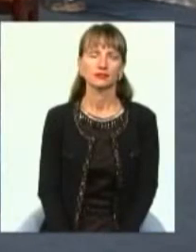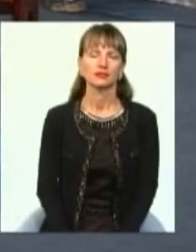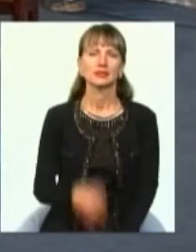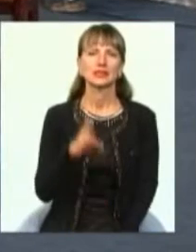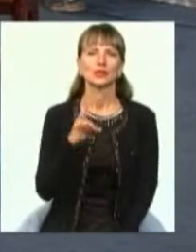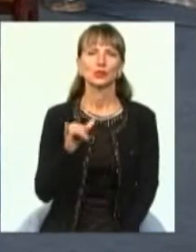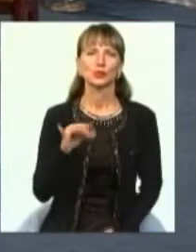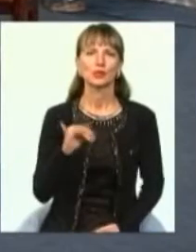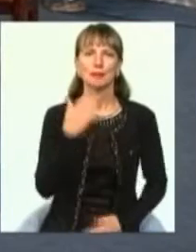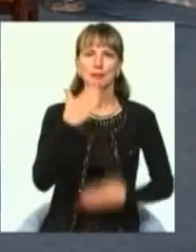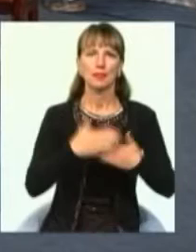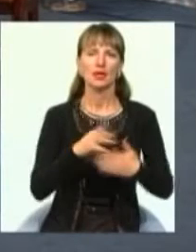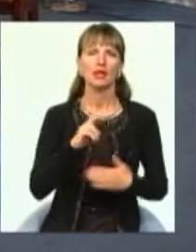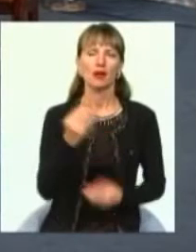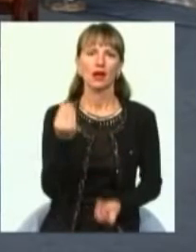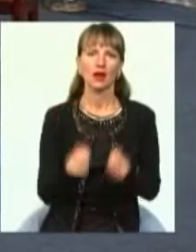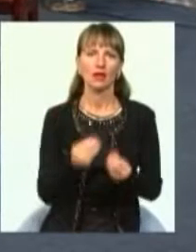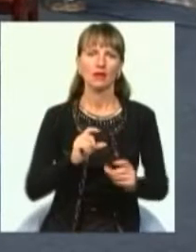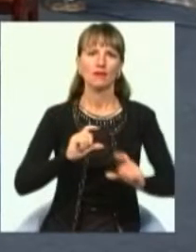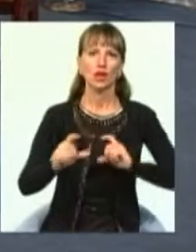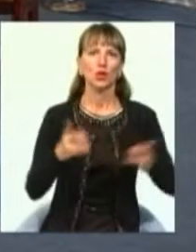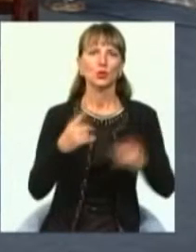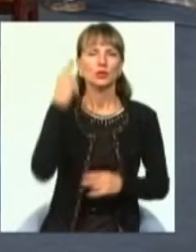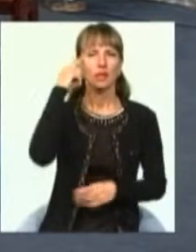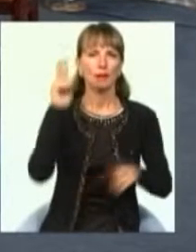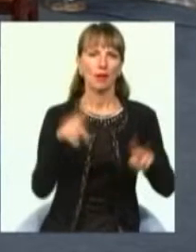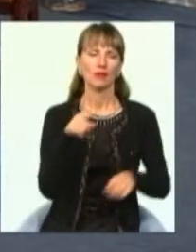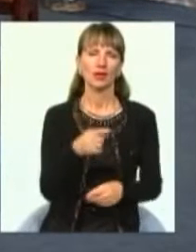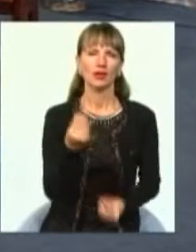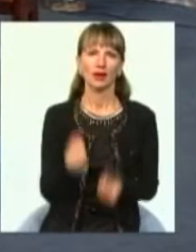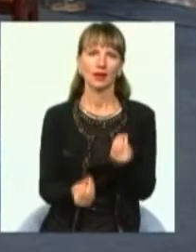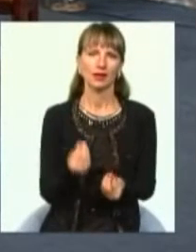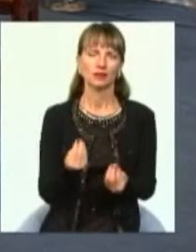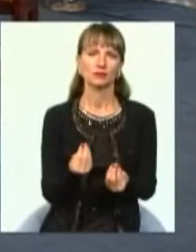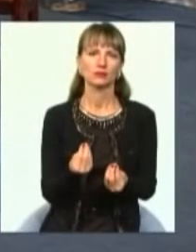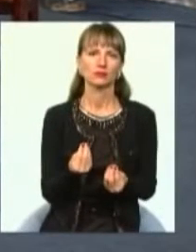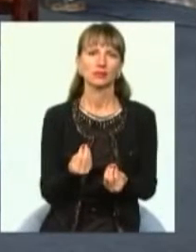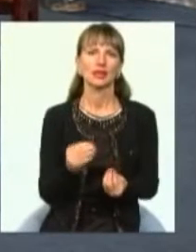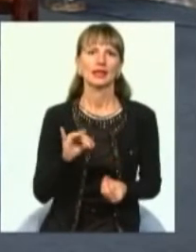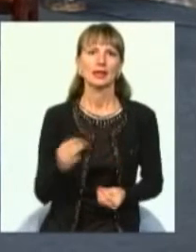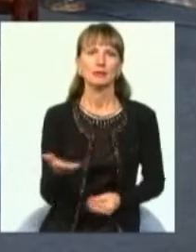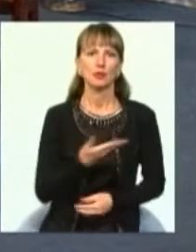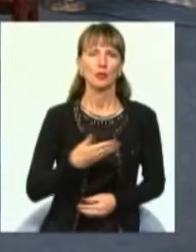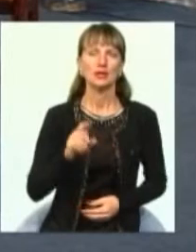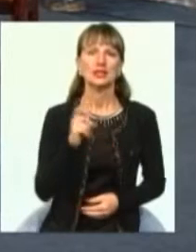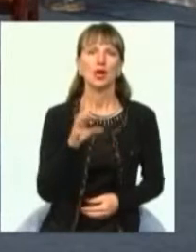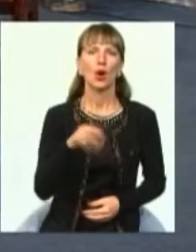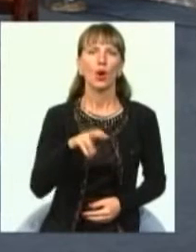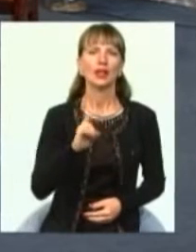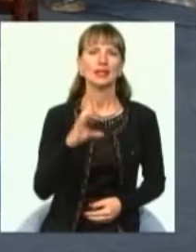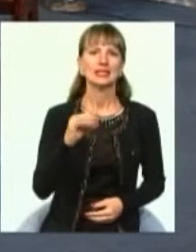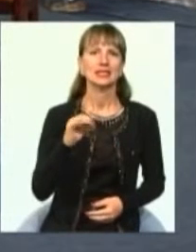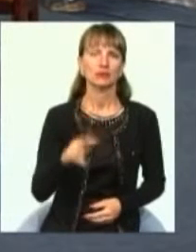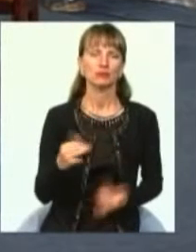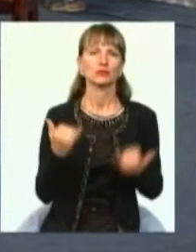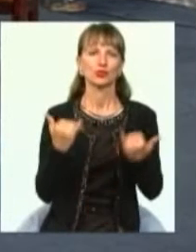І перед тим, як грати в шахи, треба знати правила їхньої гри. І ми зараз з Олексієм їх і повторимо спеціально для вас. Ми беремо